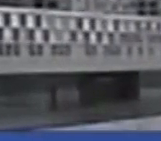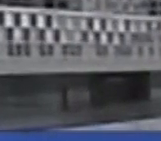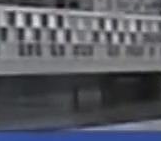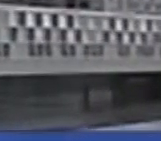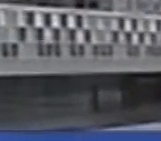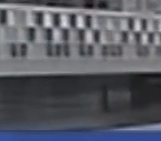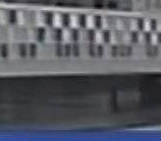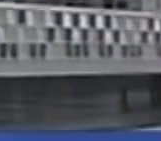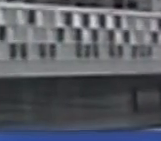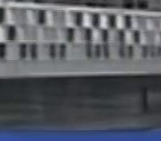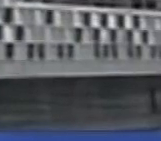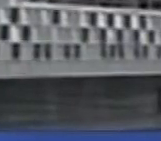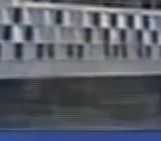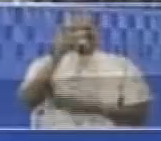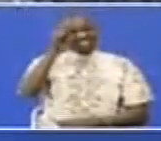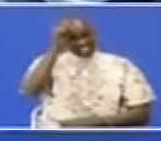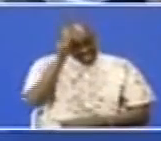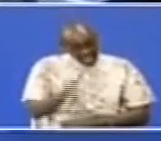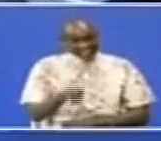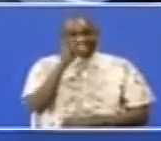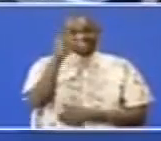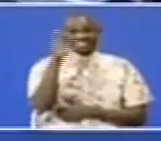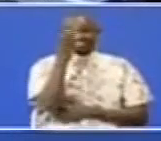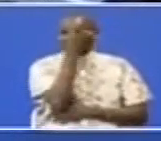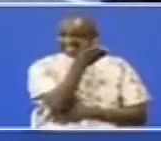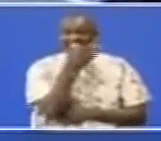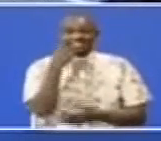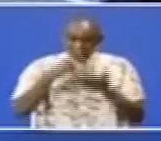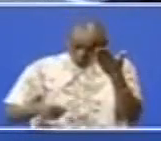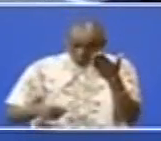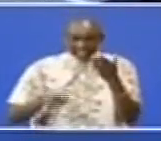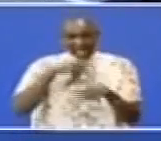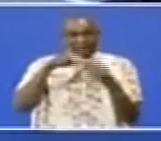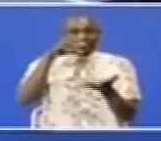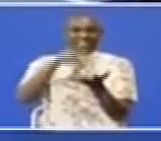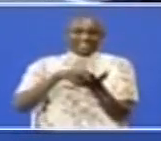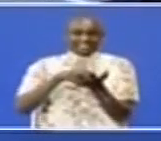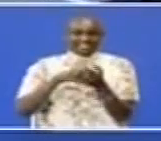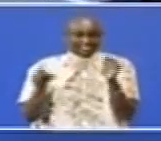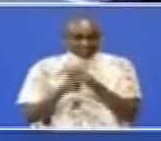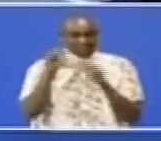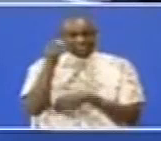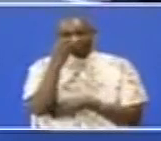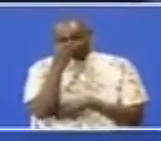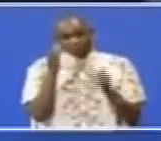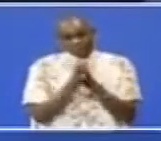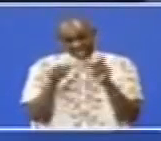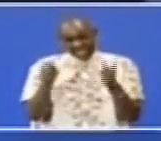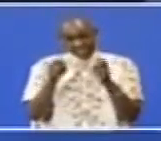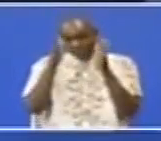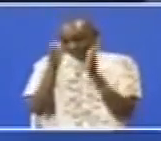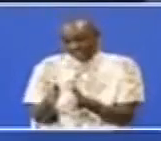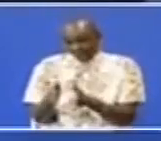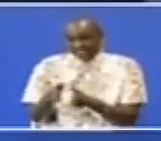Siku moja baada ya majaji wa mahakama ya ICC kutoa kauli yake kuhusu kesi ya naibu rais William Ruto na mwanahabari Joshua Arap Sang,